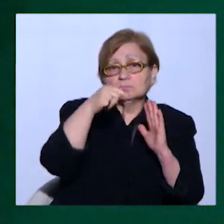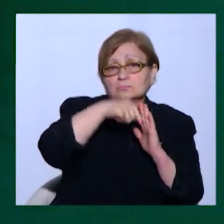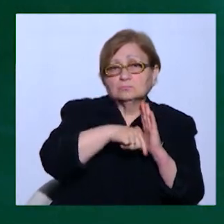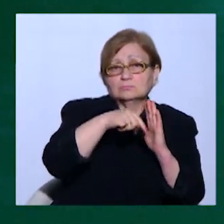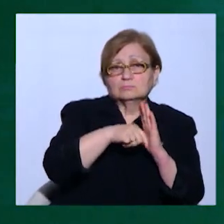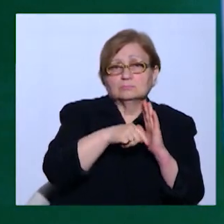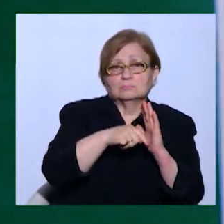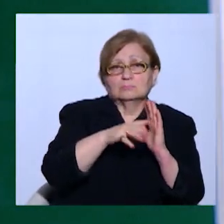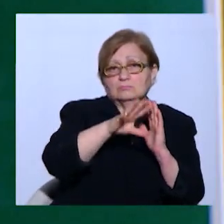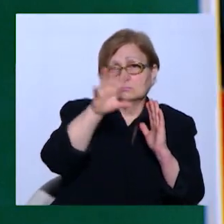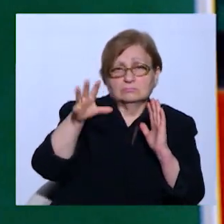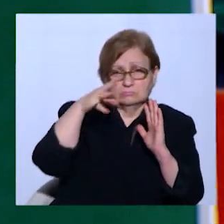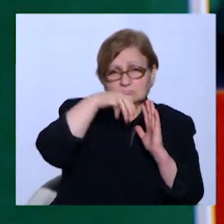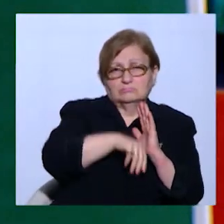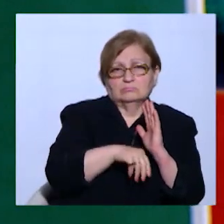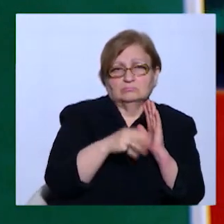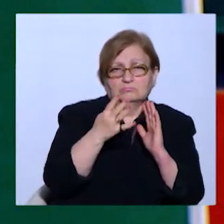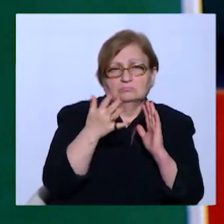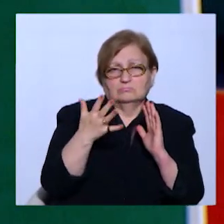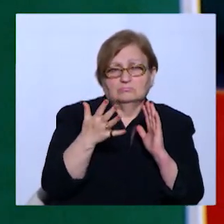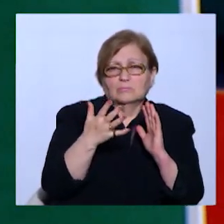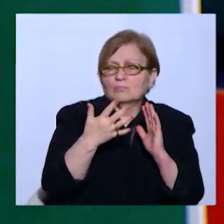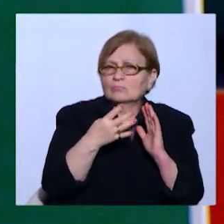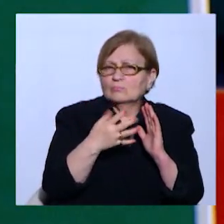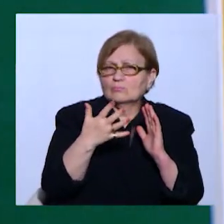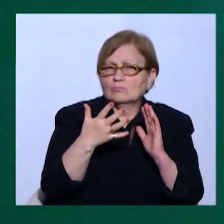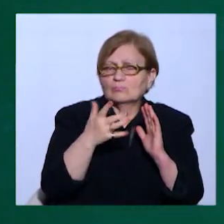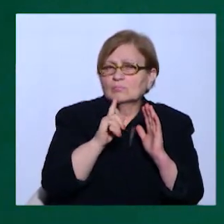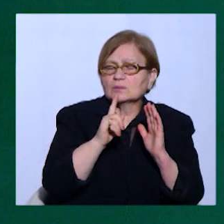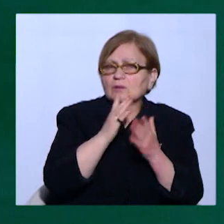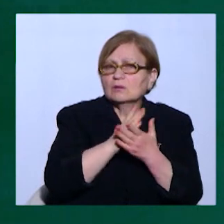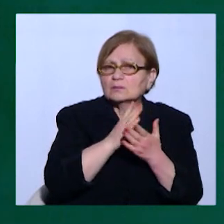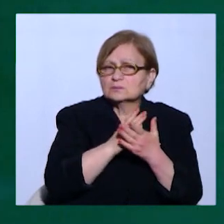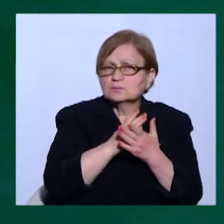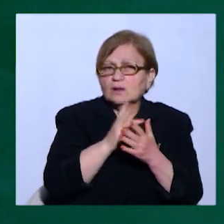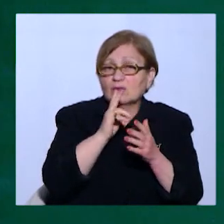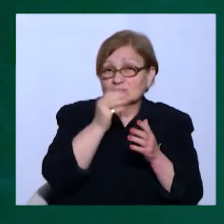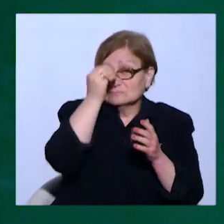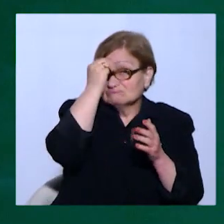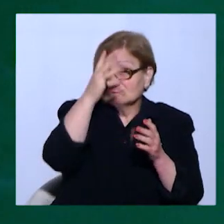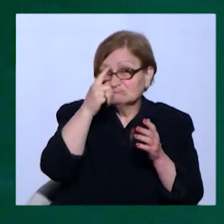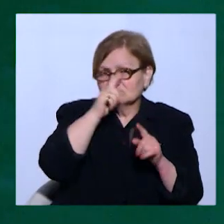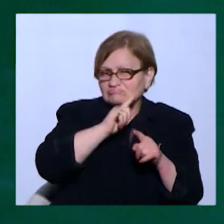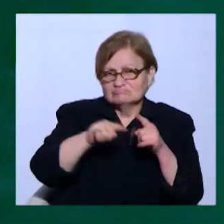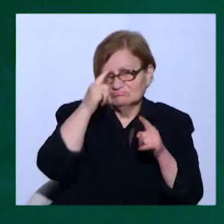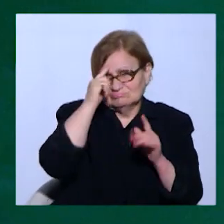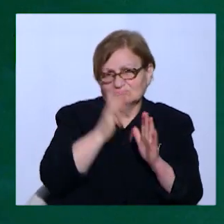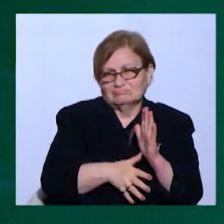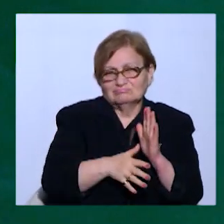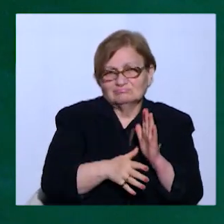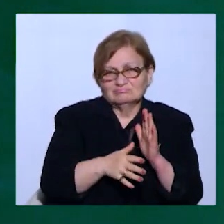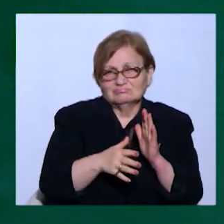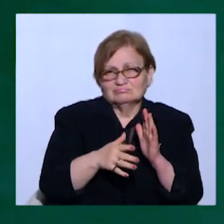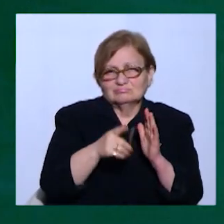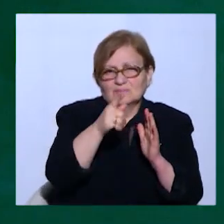გამყოფები ეს ყველა. 45 რა არის? აი გამჭრიახი გონების ონი ადამიანი ამას სიმწუთას მიხვდება. რათა